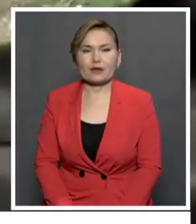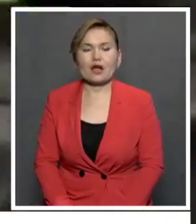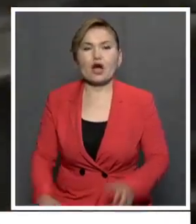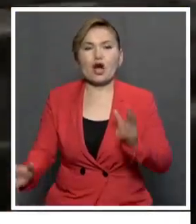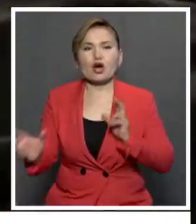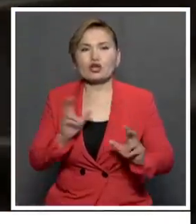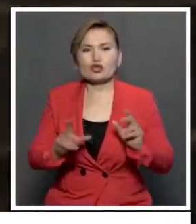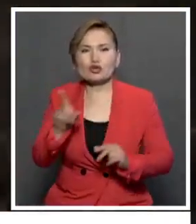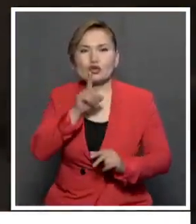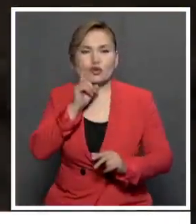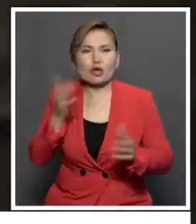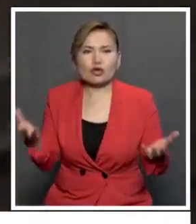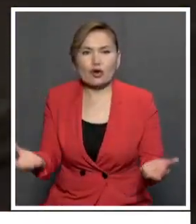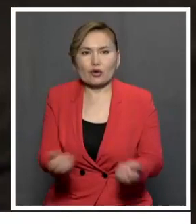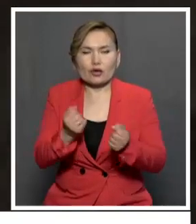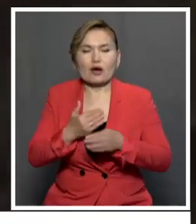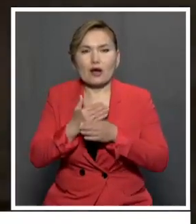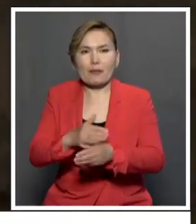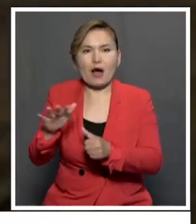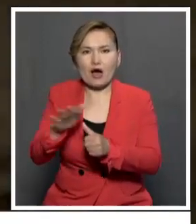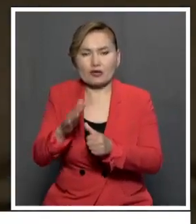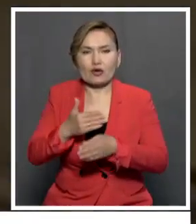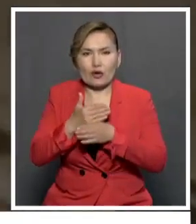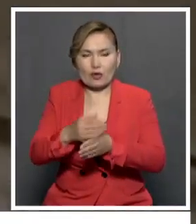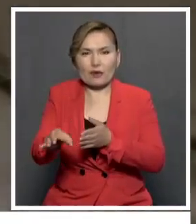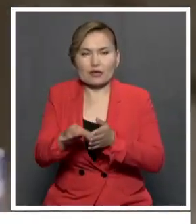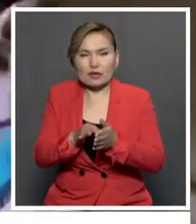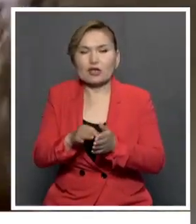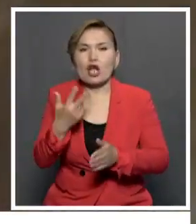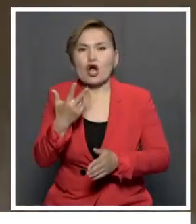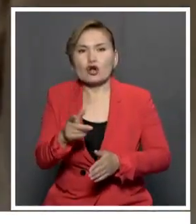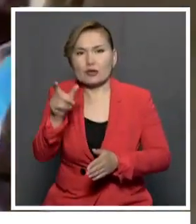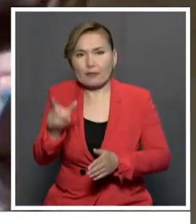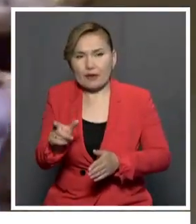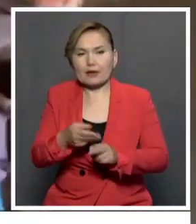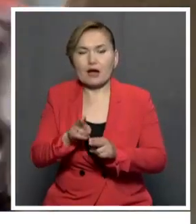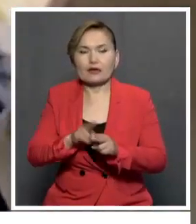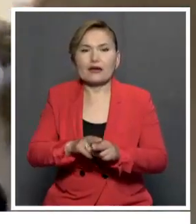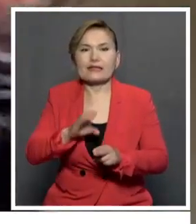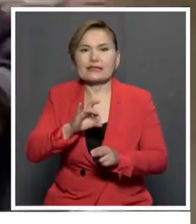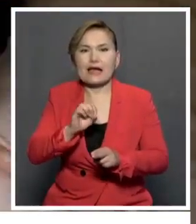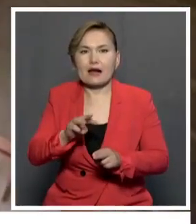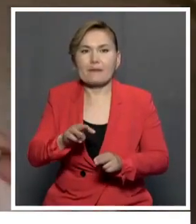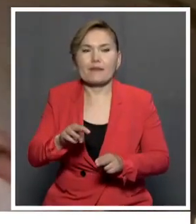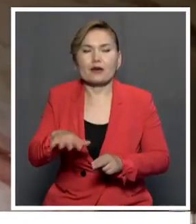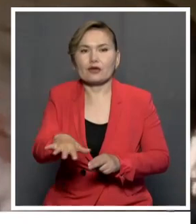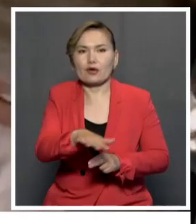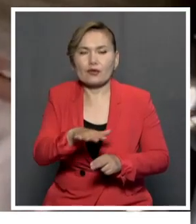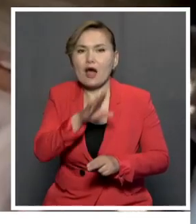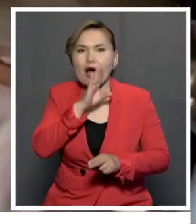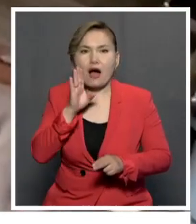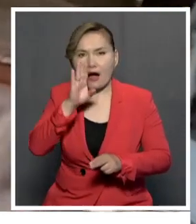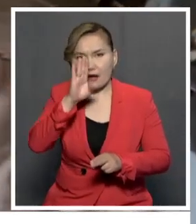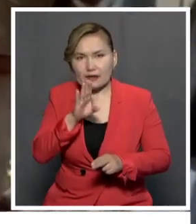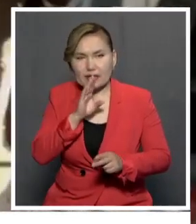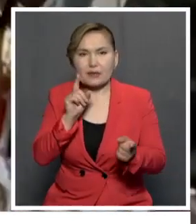Студенттерді құтқару операциясы әуеден жүргізілген үшеуде дереу Шымкент әуежайына жеткізіліп, Сайрам Өгем ұлттық паркінің штабында ата-анасына